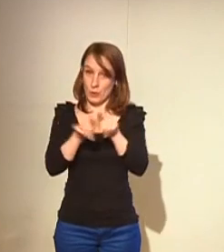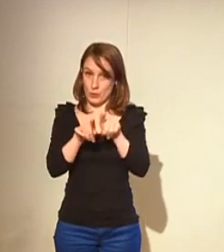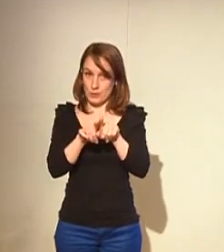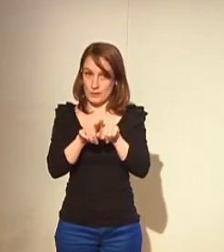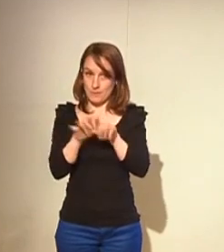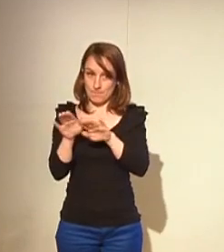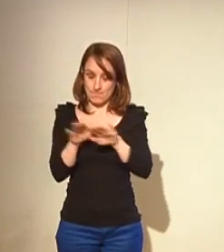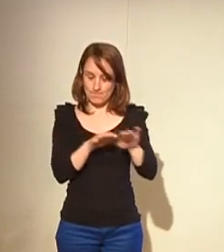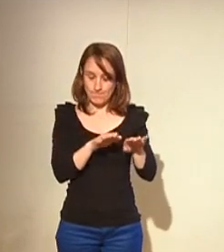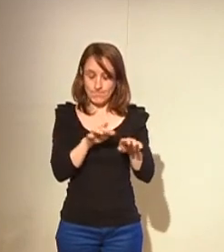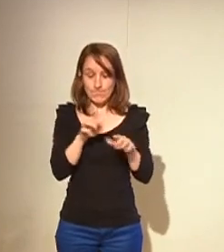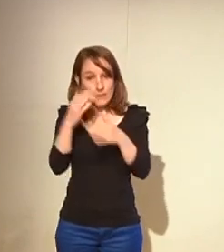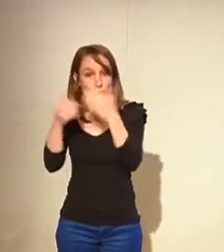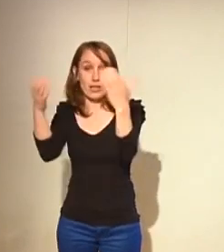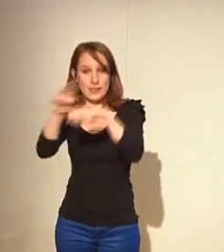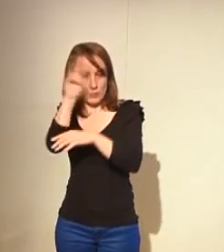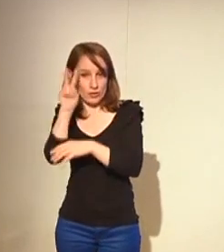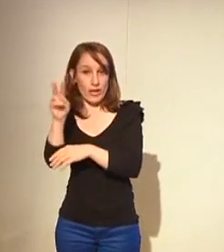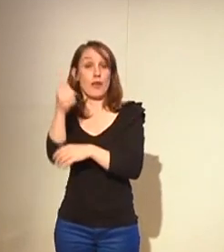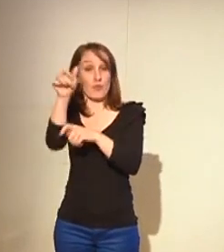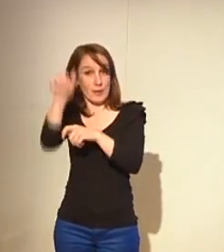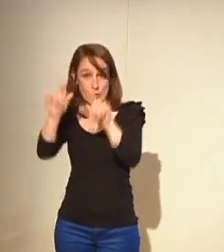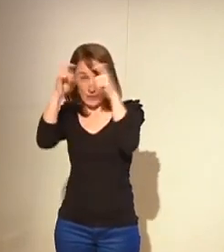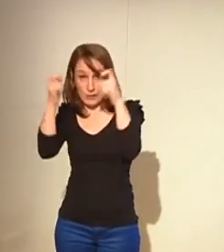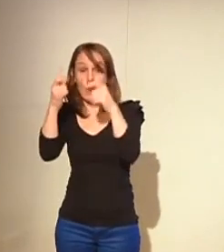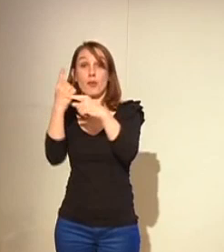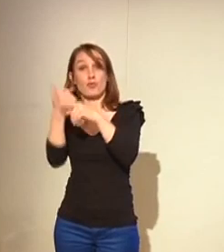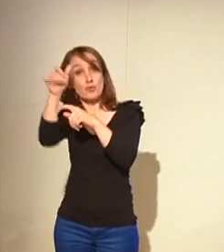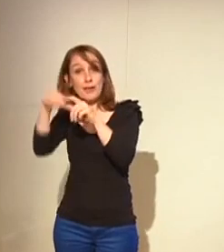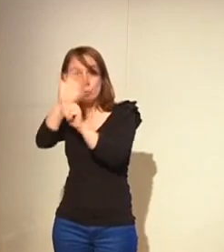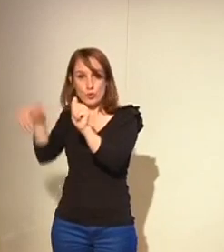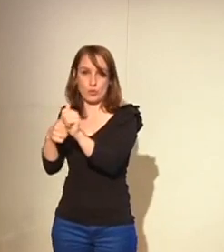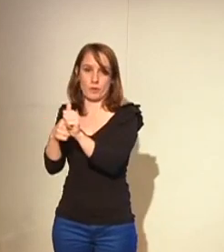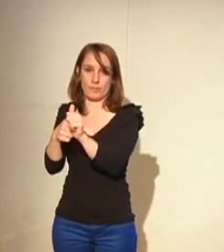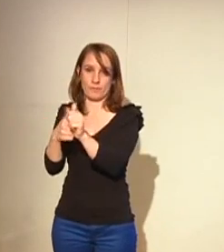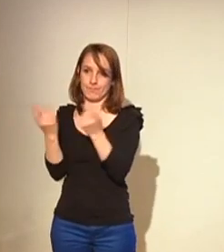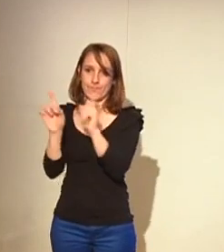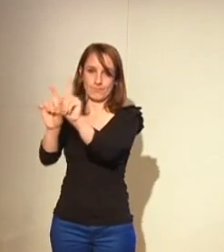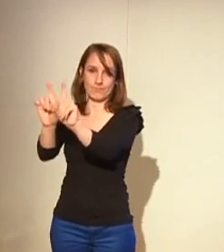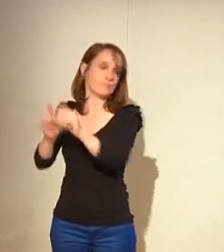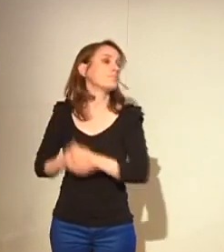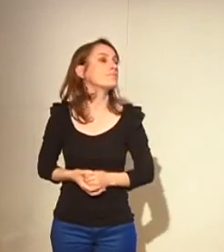générale un titulaire et un suppléant et